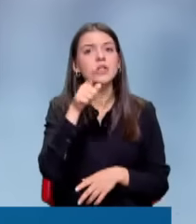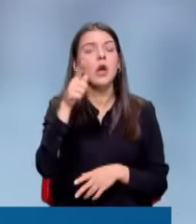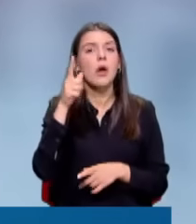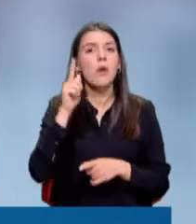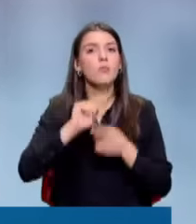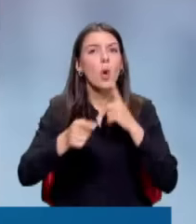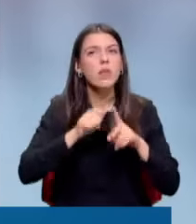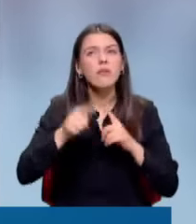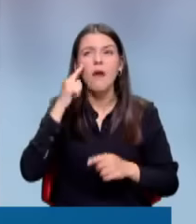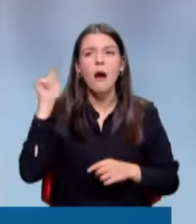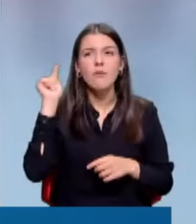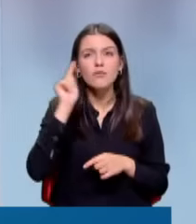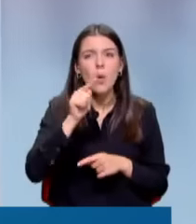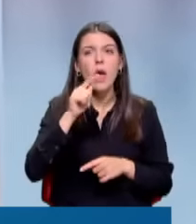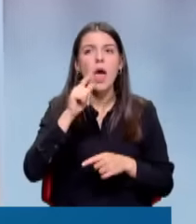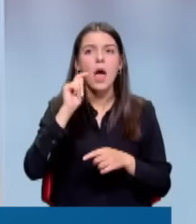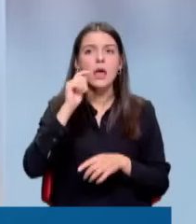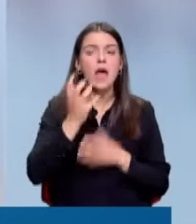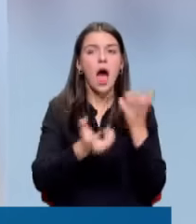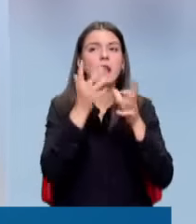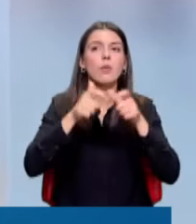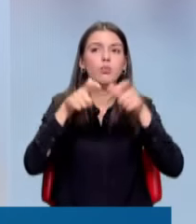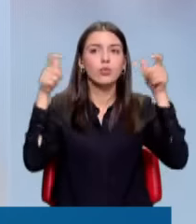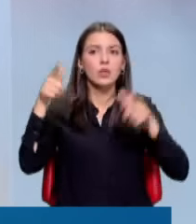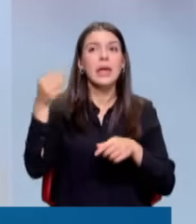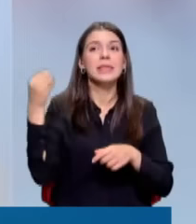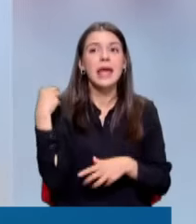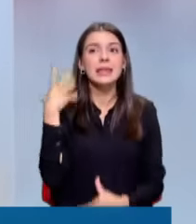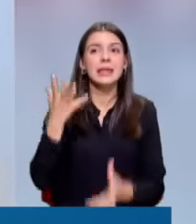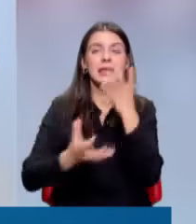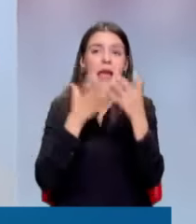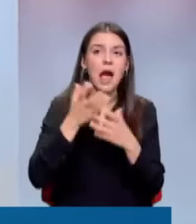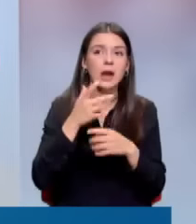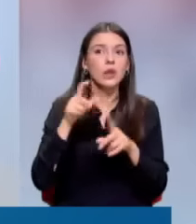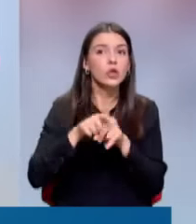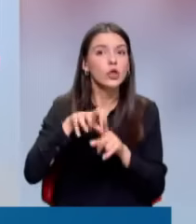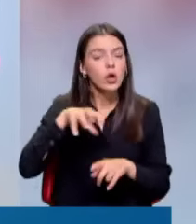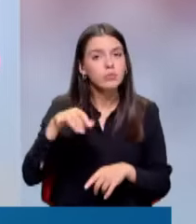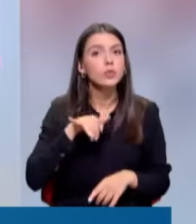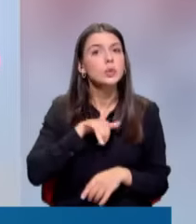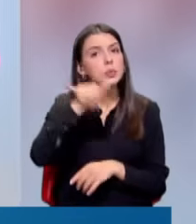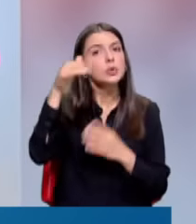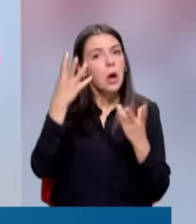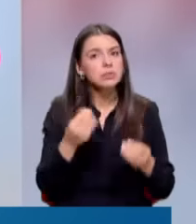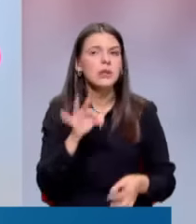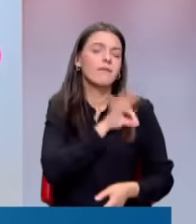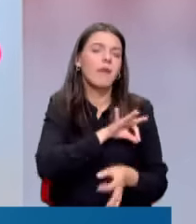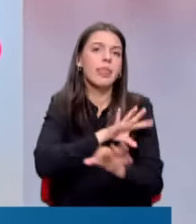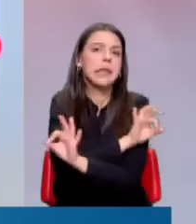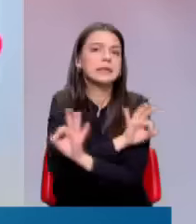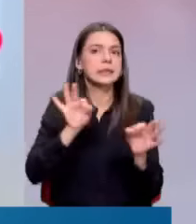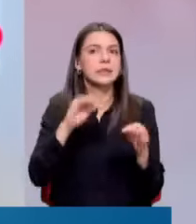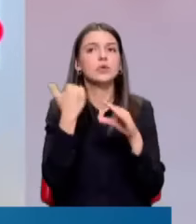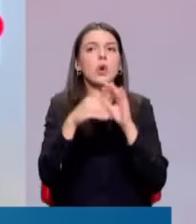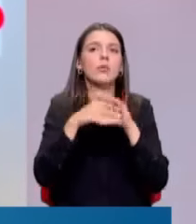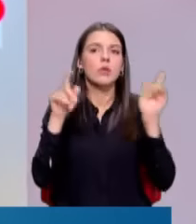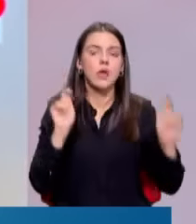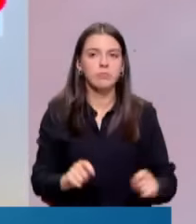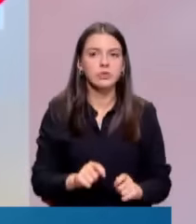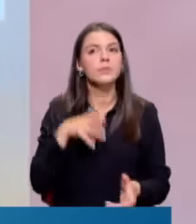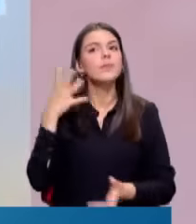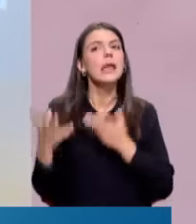gazete. Profesör Doktor Tolunay yeni yangın rejiminde uçağınız olsa da faydasız yorumunu yapmış.